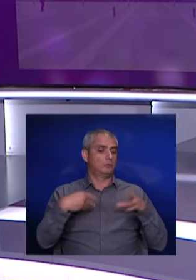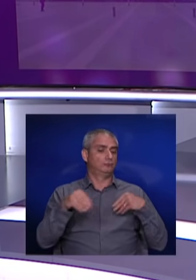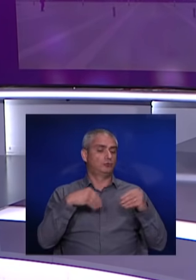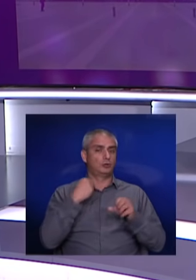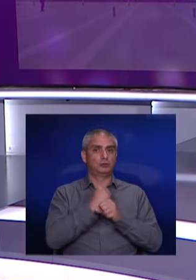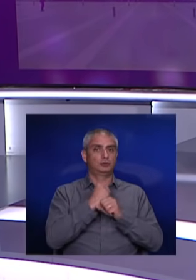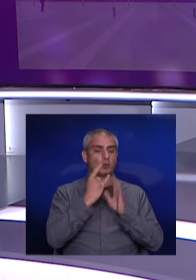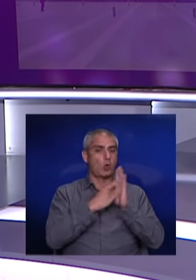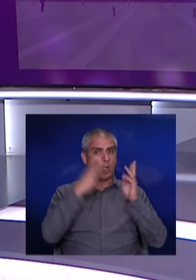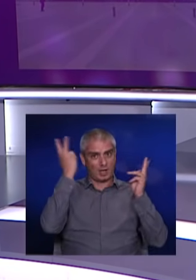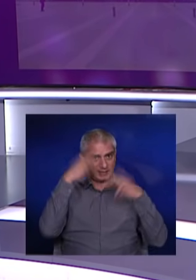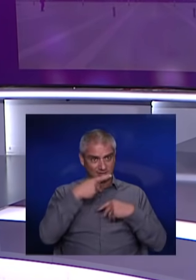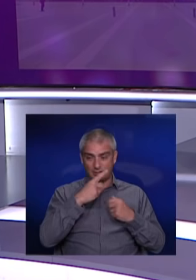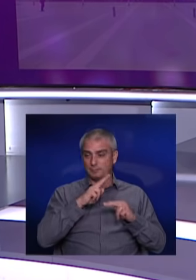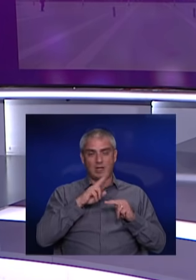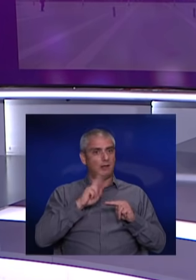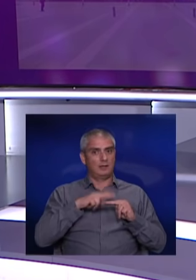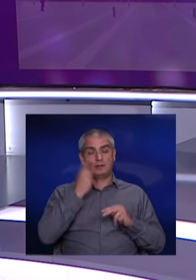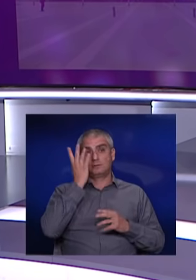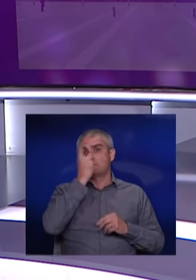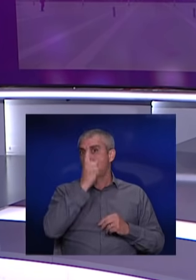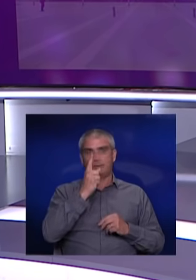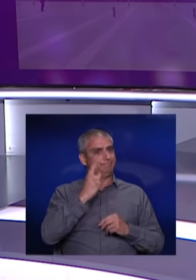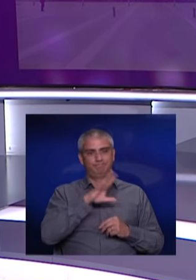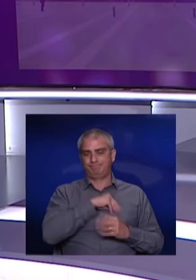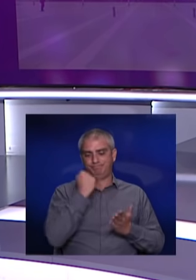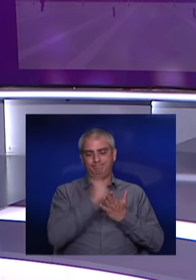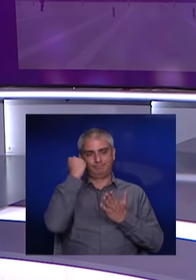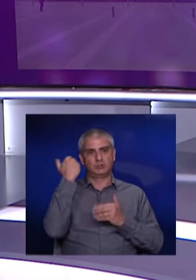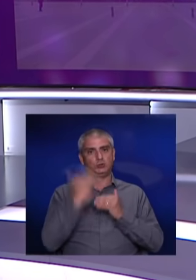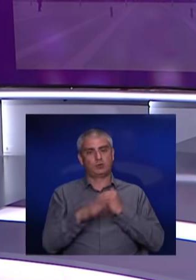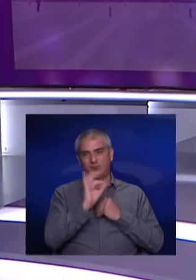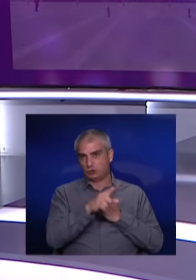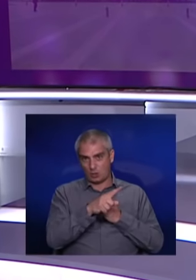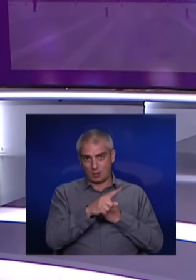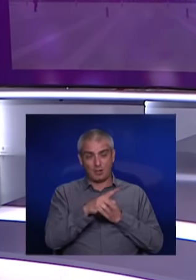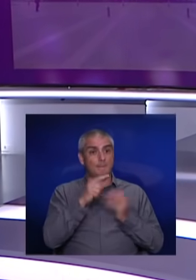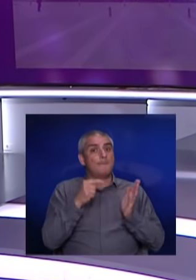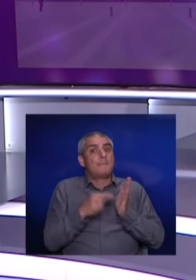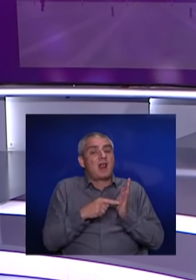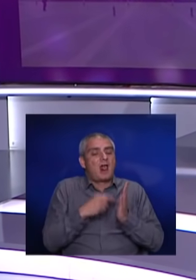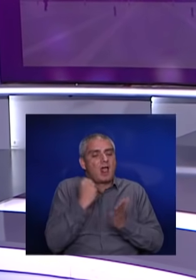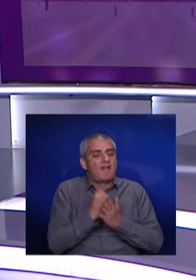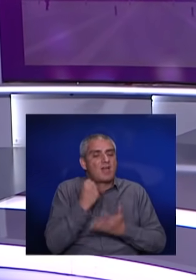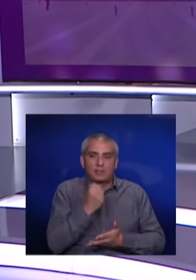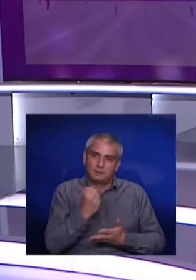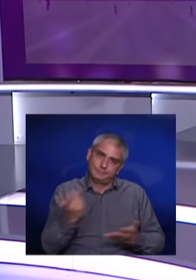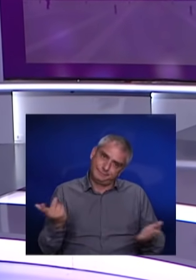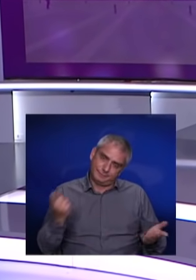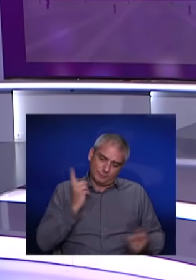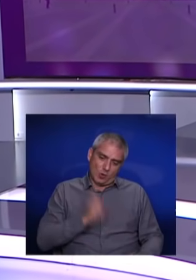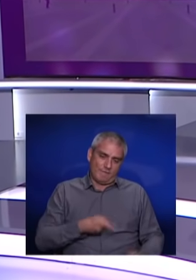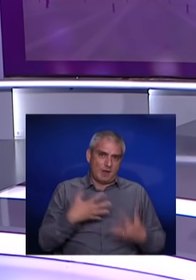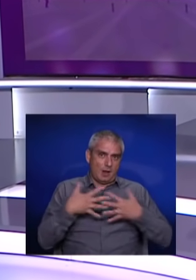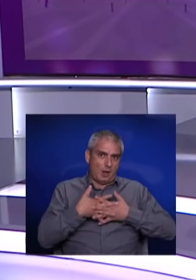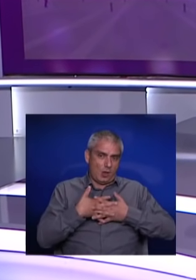בחוק ההסדרים. אחרת חלקם מאיימים שלא יעבירו את הנוסח הסופי שלו. מכיוון שהעברת תקציב היא הכרח קיומי